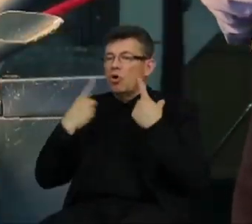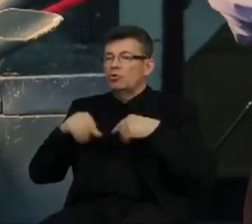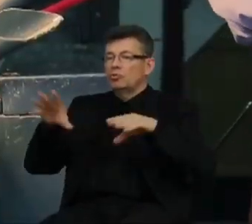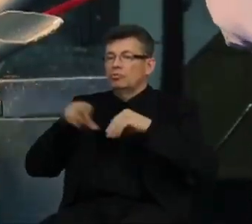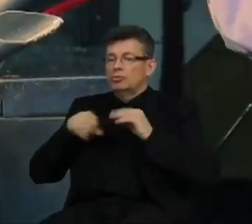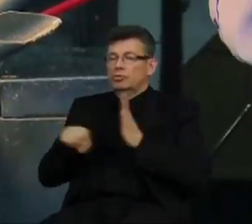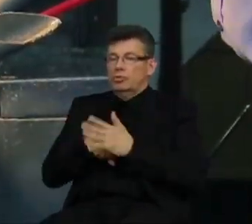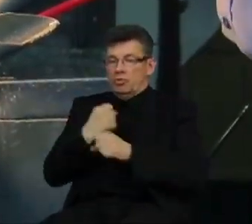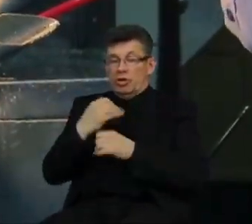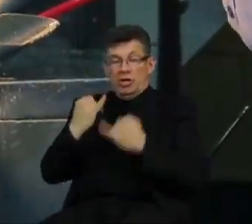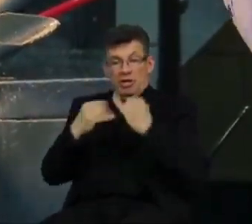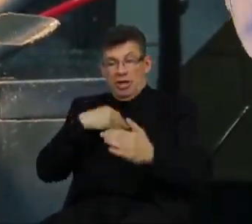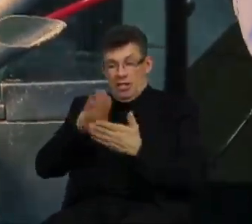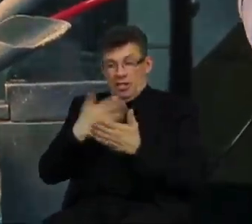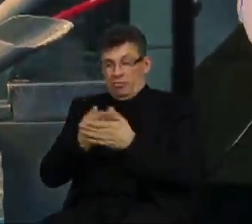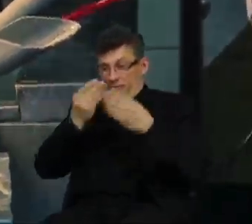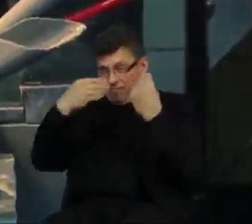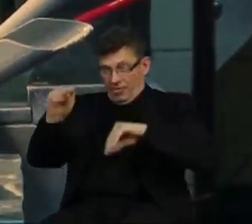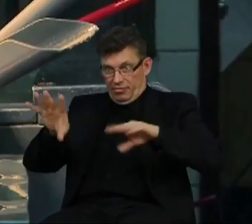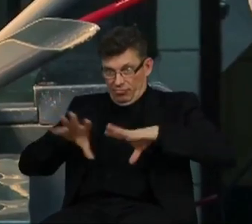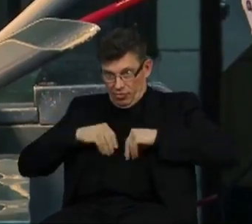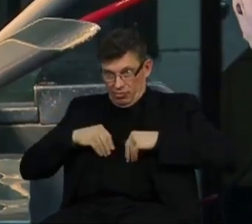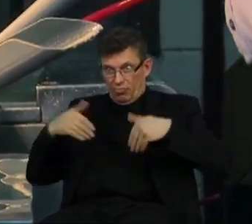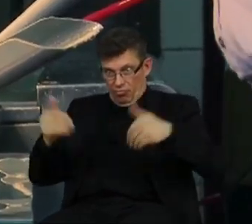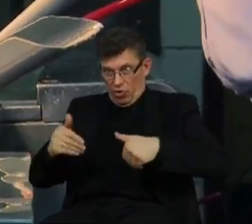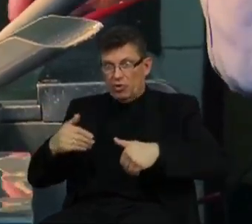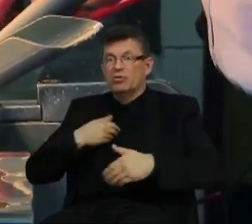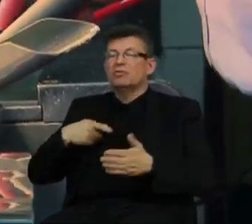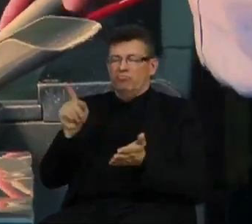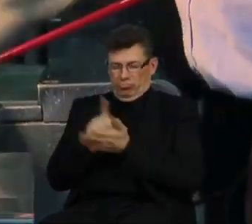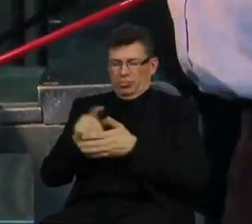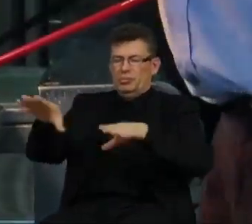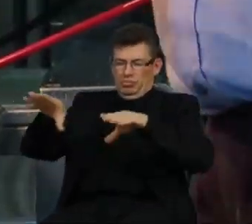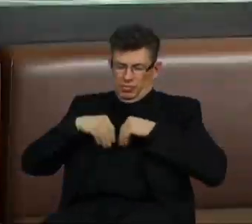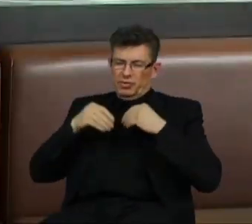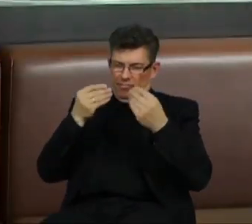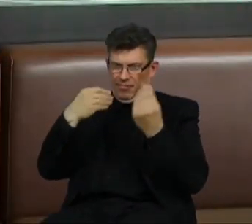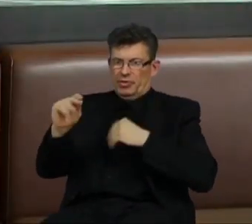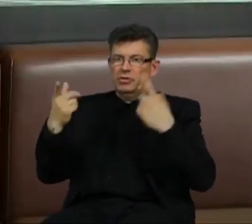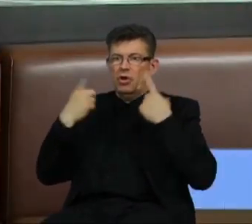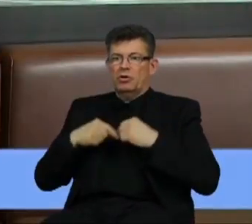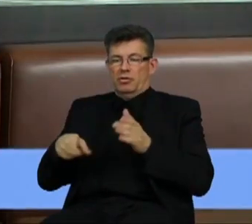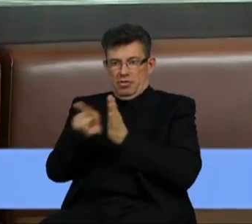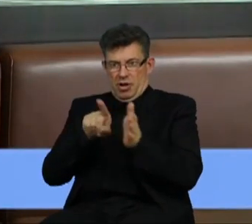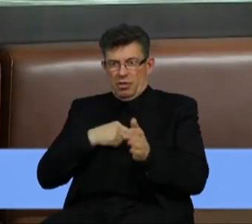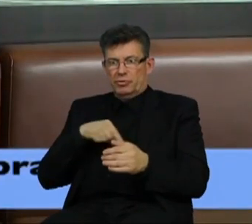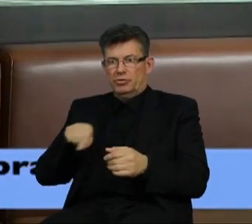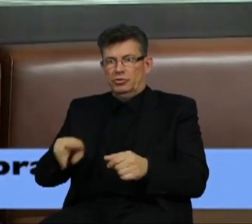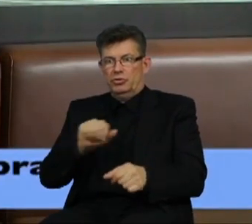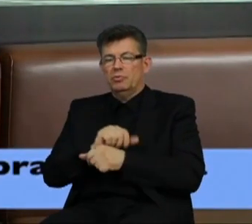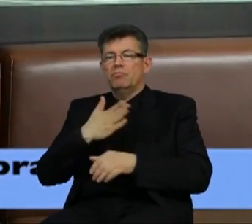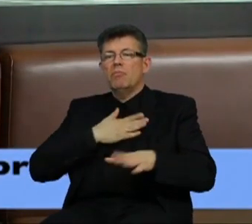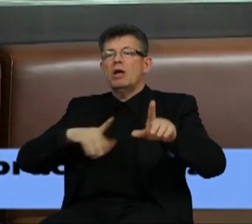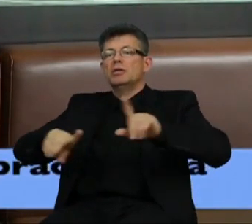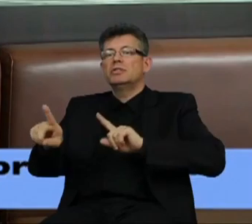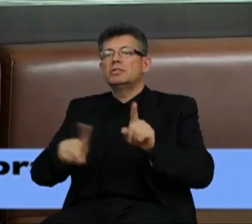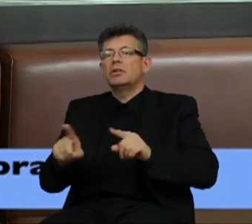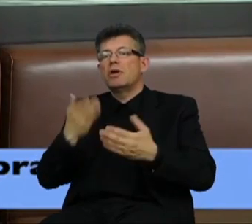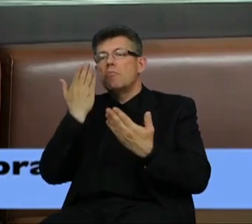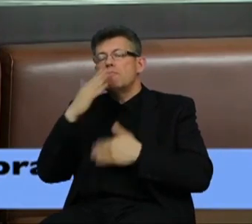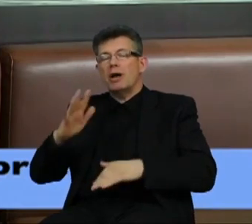miał więcej możliwości, to na pewno zatrudniłby jeszcze parę tych osób. Dla mnie to już ma znaczenie